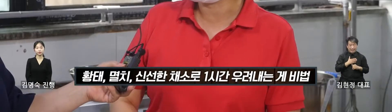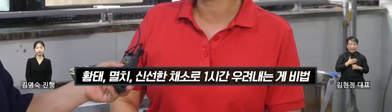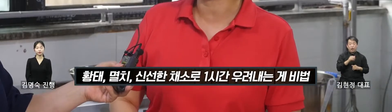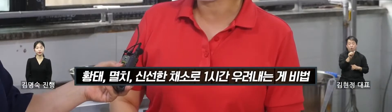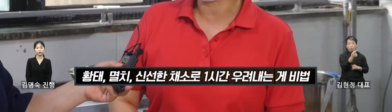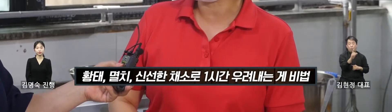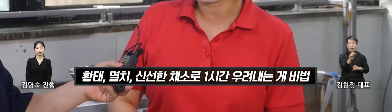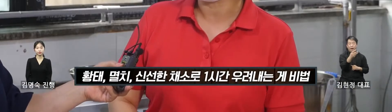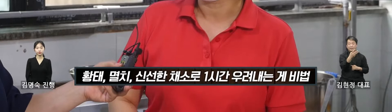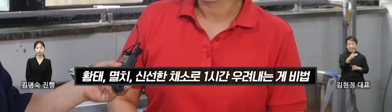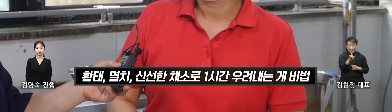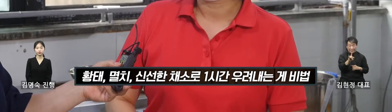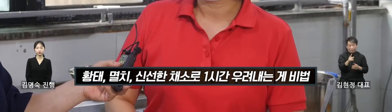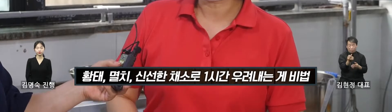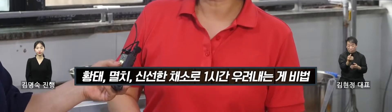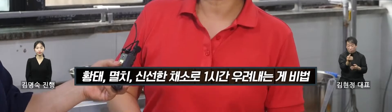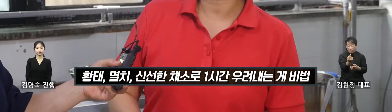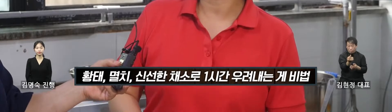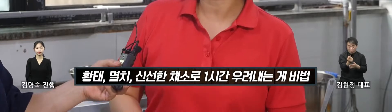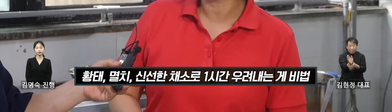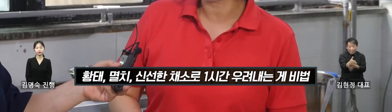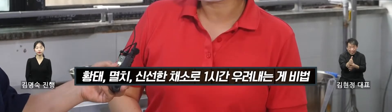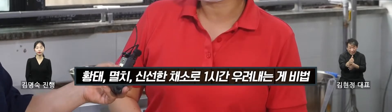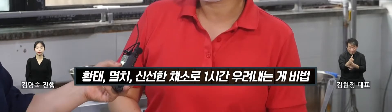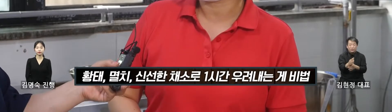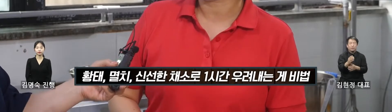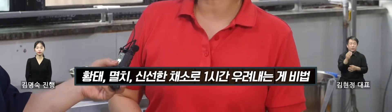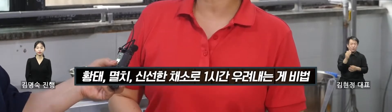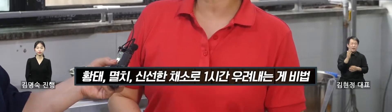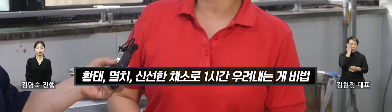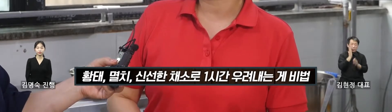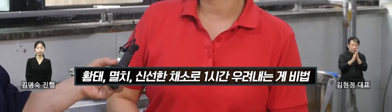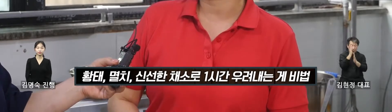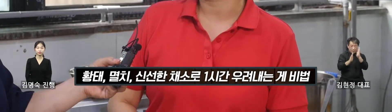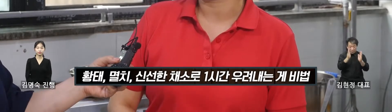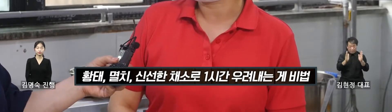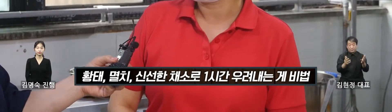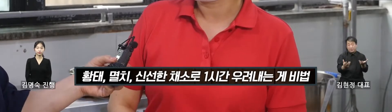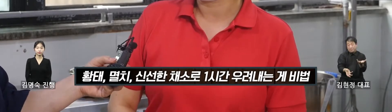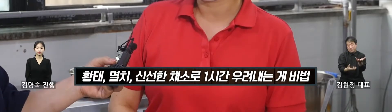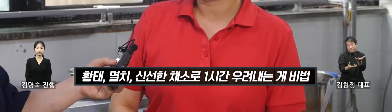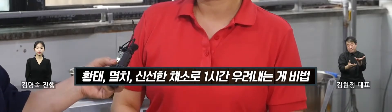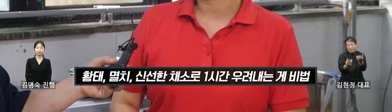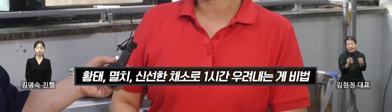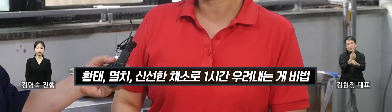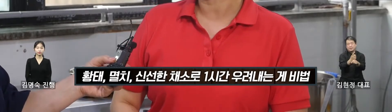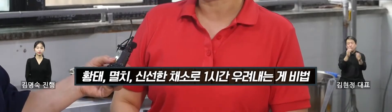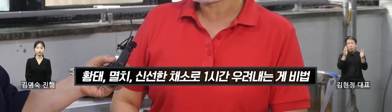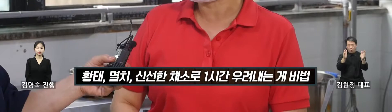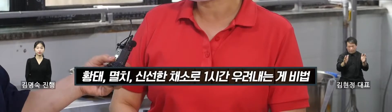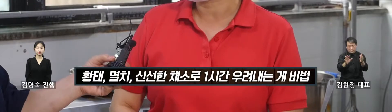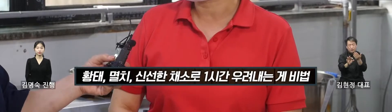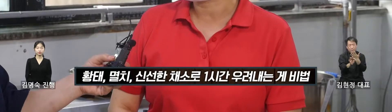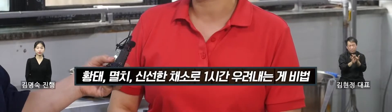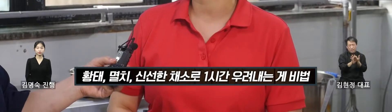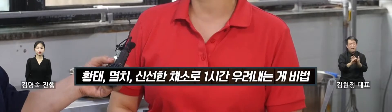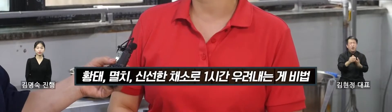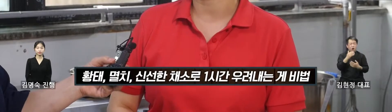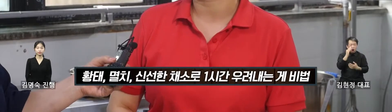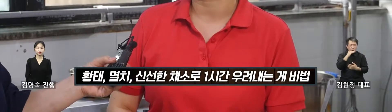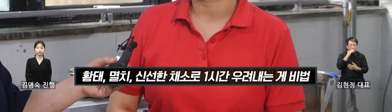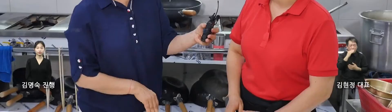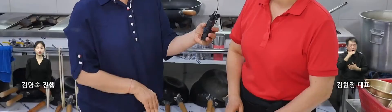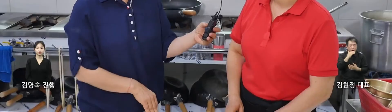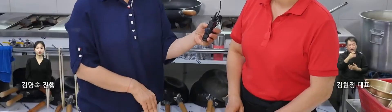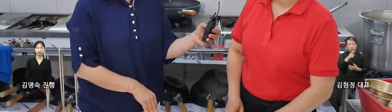황태하고 멸치하고 신선한 야채를 가지고 저희가 1시간 정도 우려내거든요. 그러면 매콤하고 얼큰한 그런 육수